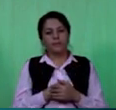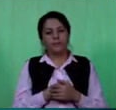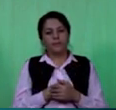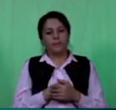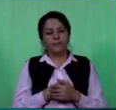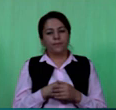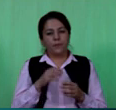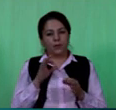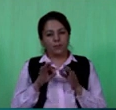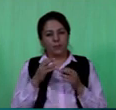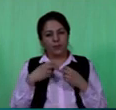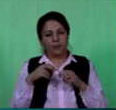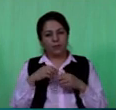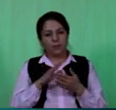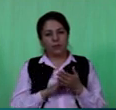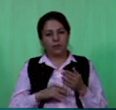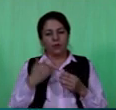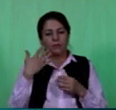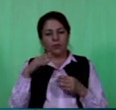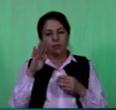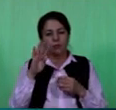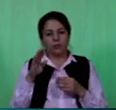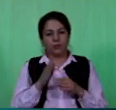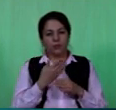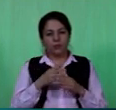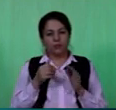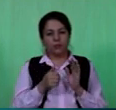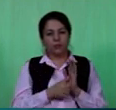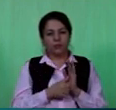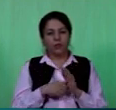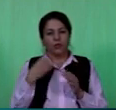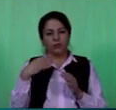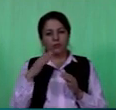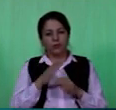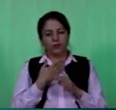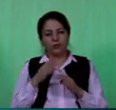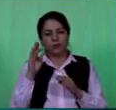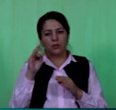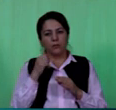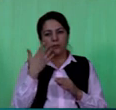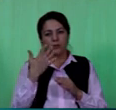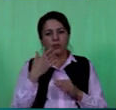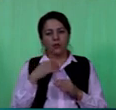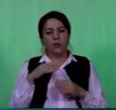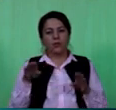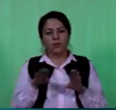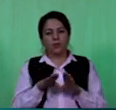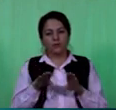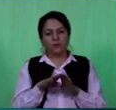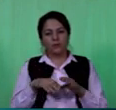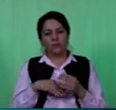проверяем далее 54 разделить на 6 и 40 разделить на 5 сравниваем